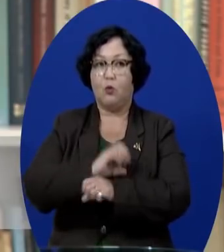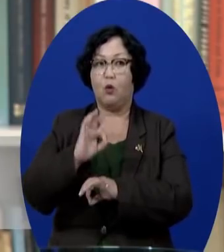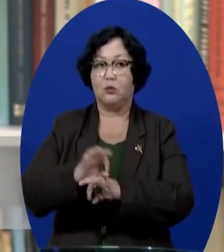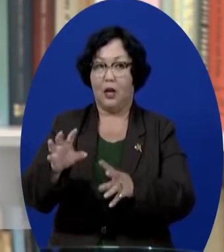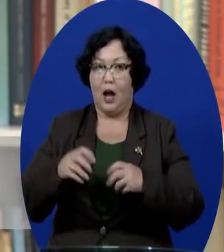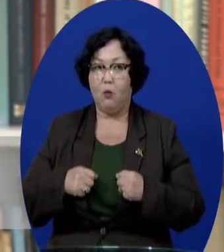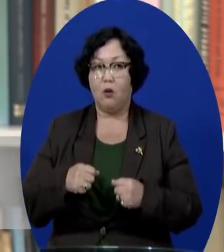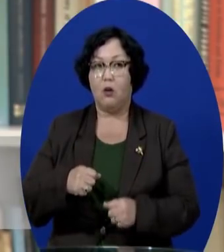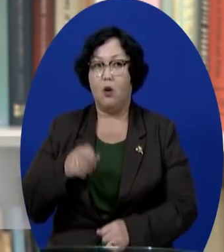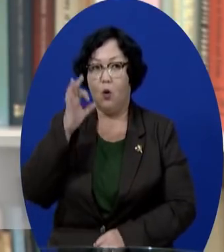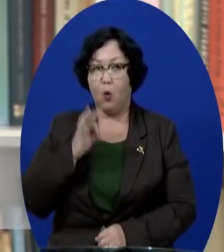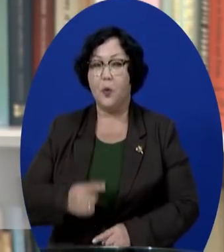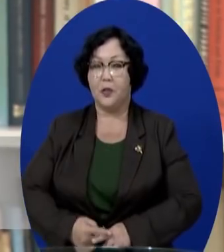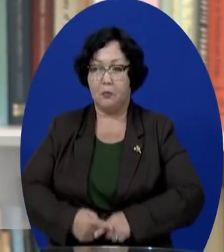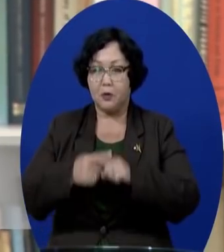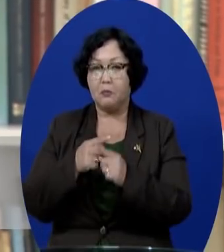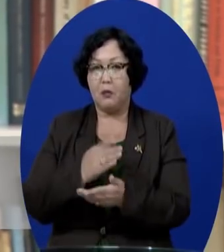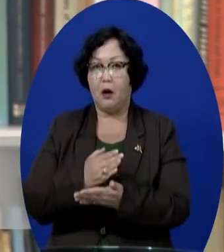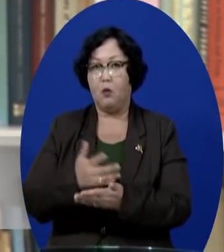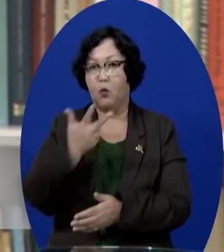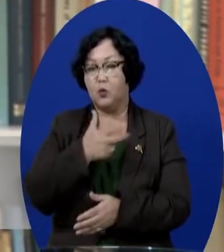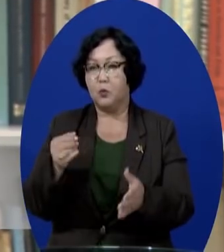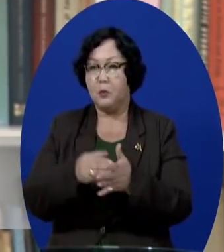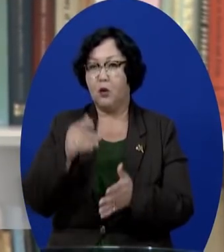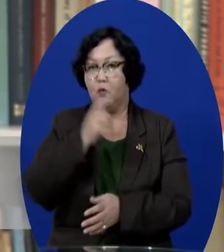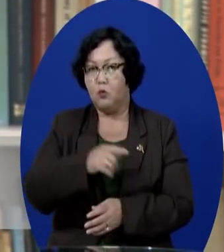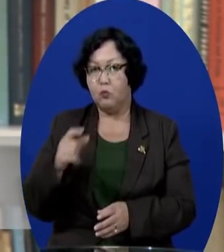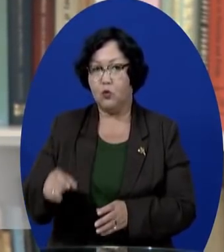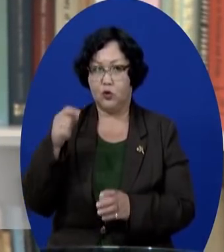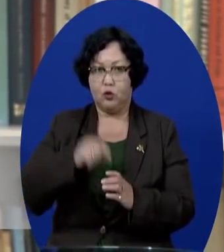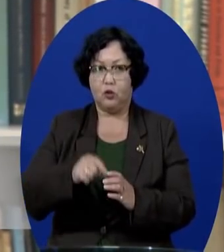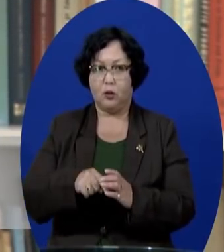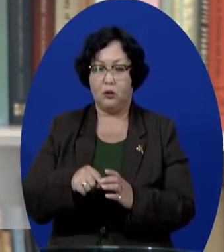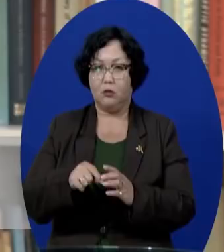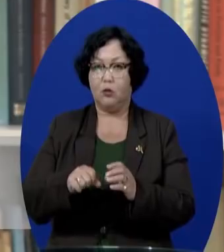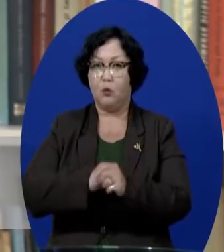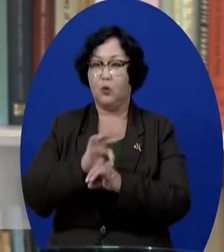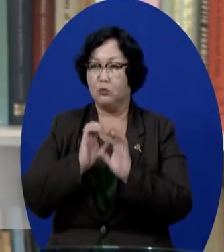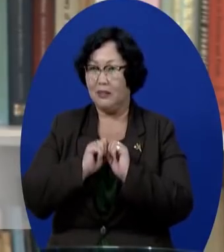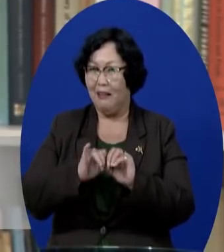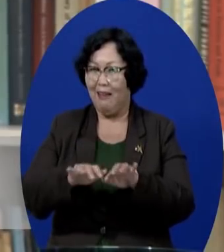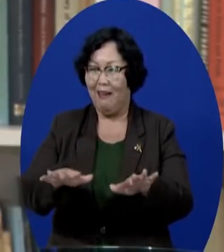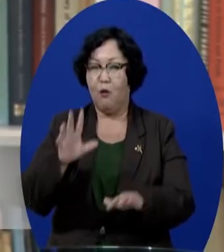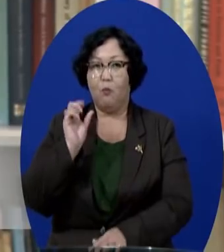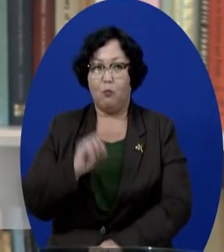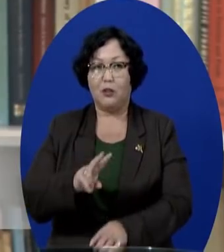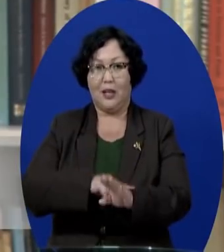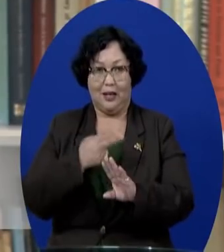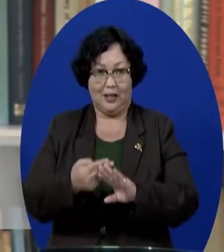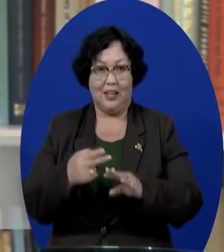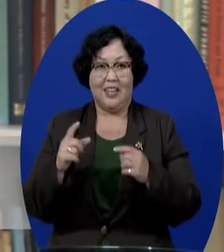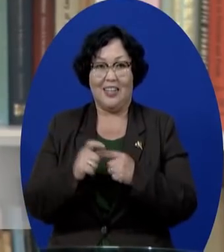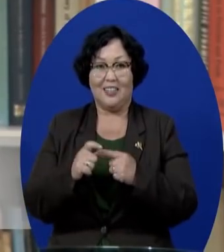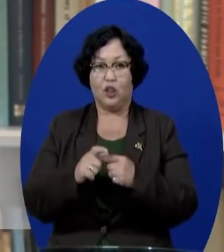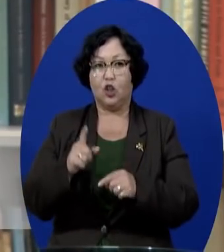байгаа. Тэгээ 300 мянган хүний дунд халдвар ингээд гарна гэдэг бол одоо нэг манай дархан эрдэнтийг нийлүүлээд